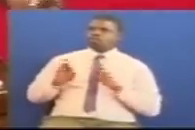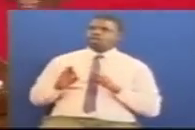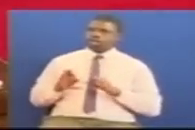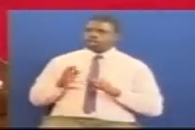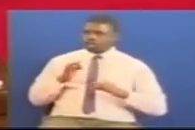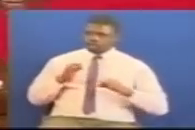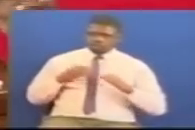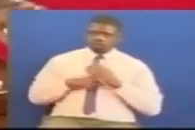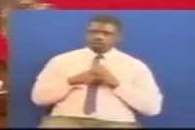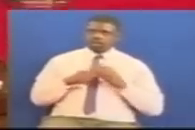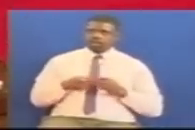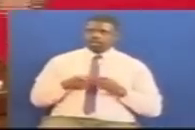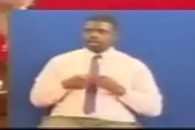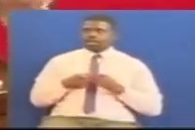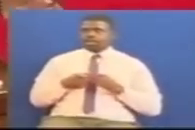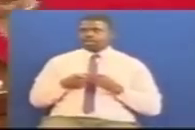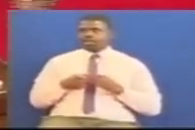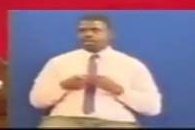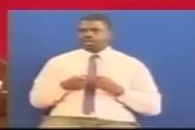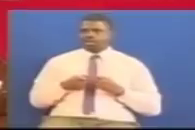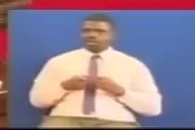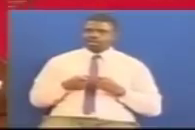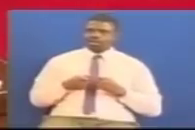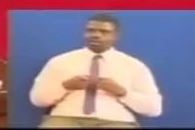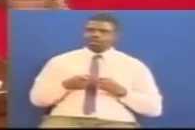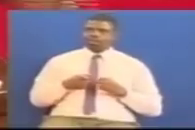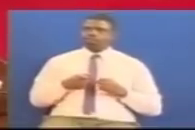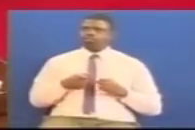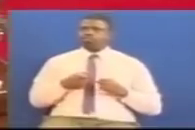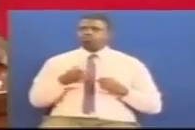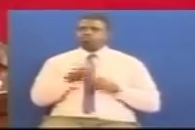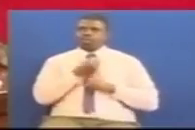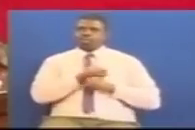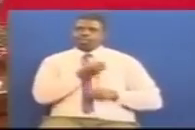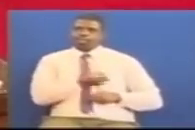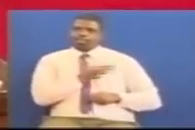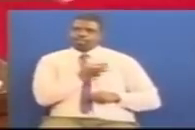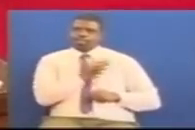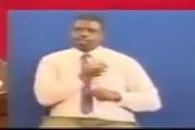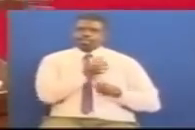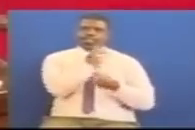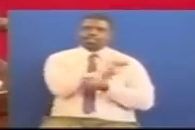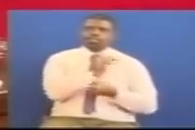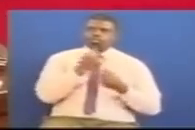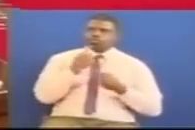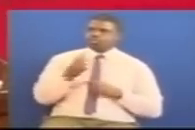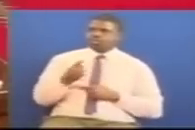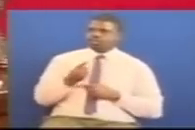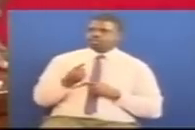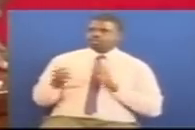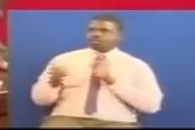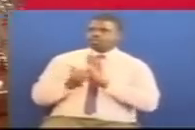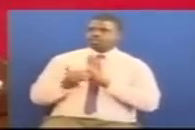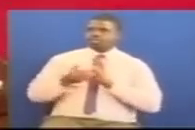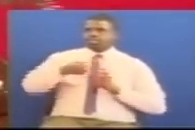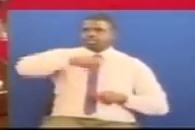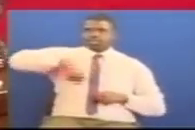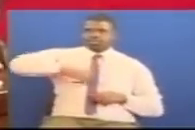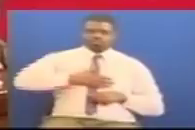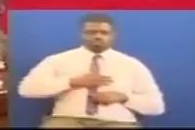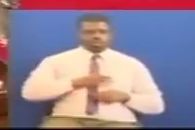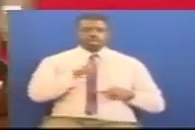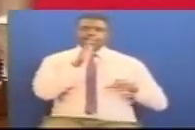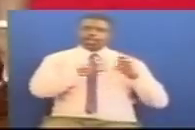kwenda kufunguka wakiwa gerezani, ya kwenda kujinafasi wakiwa gerezani, lakini tulisema kwamba kwa sheria zetu na mila